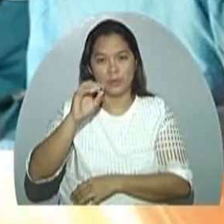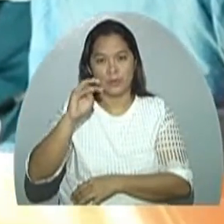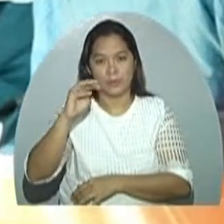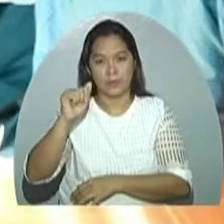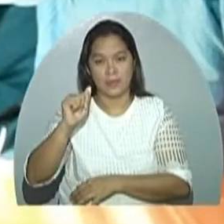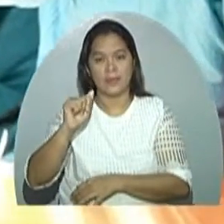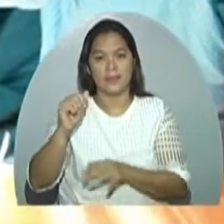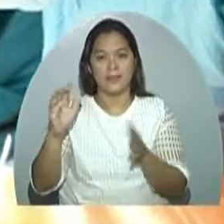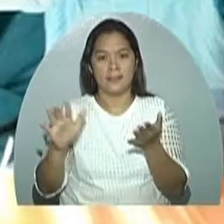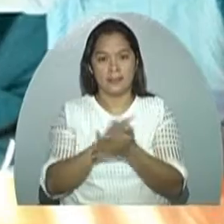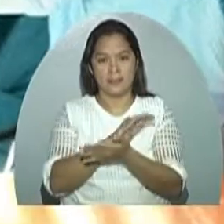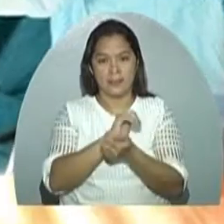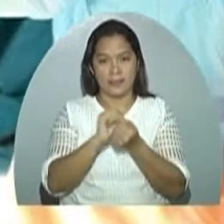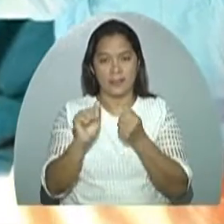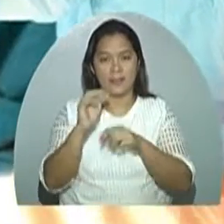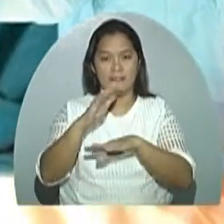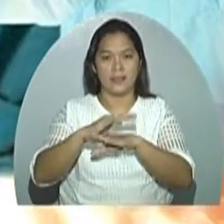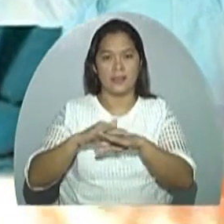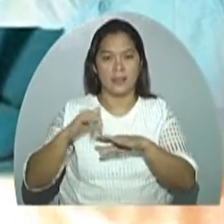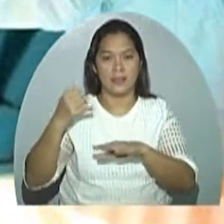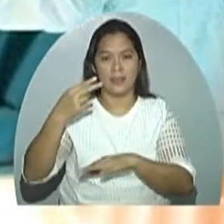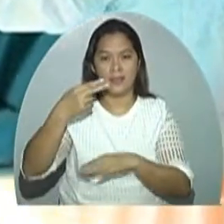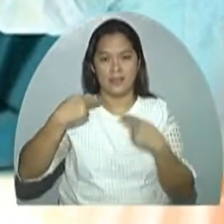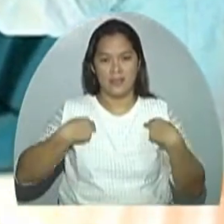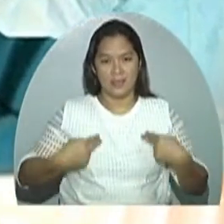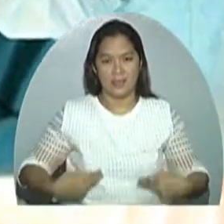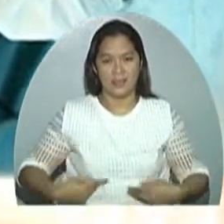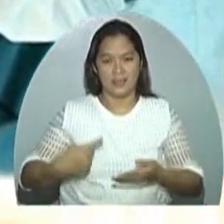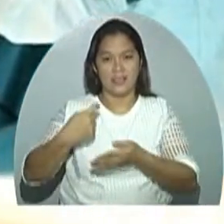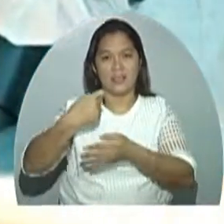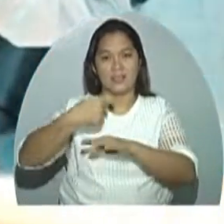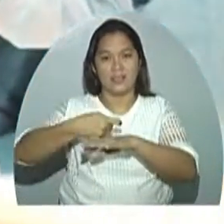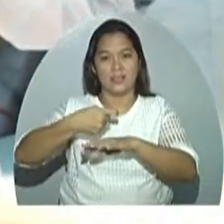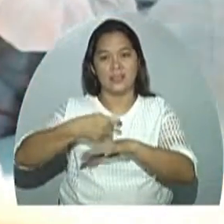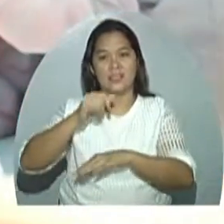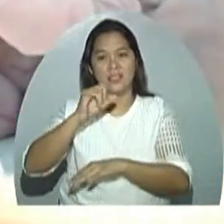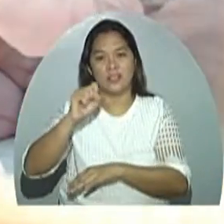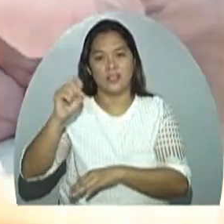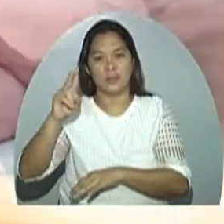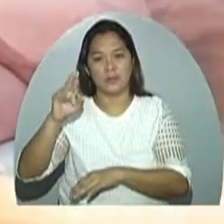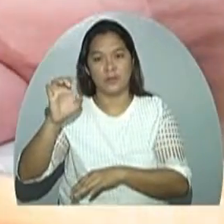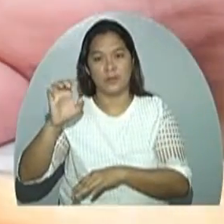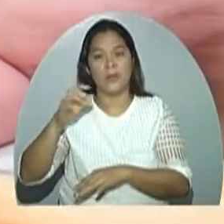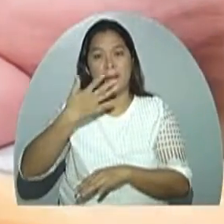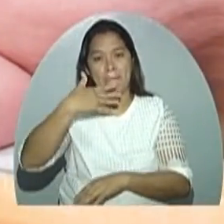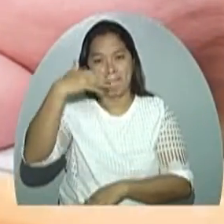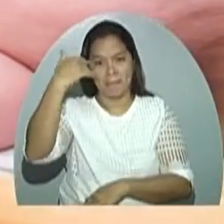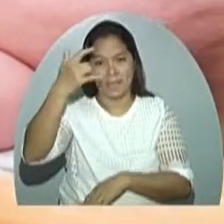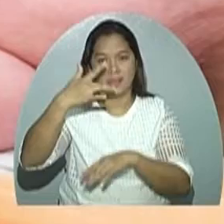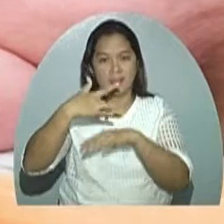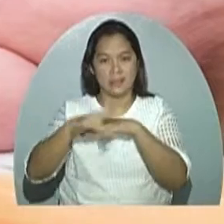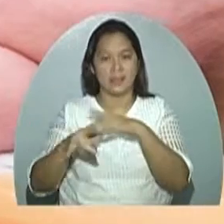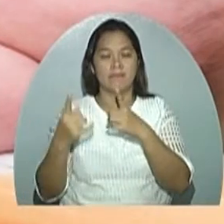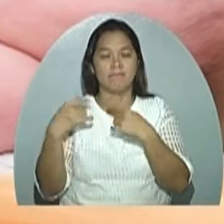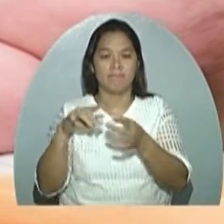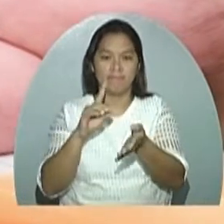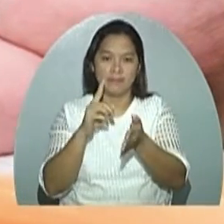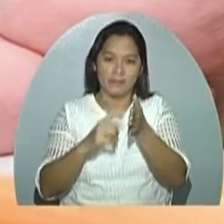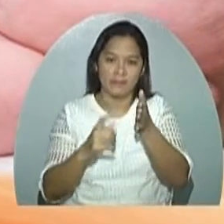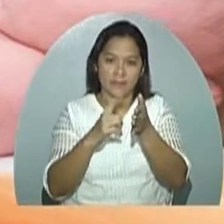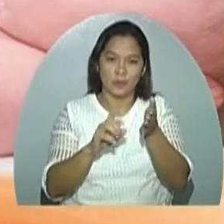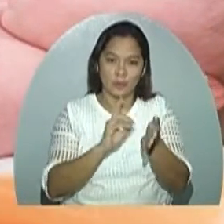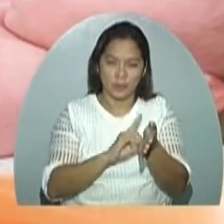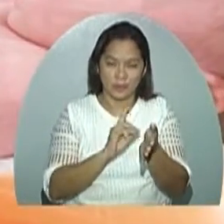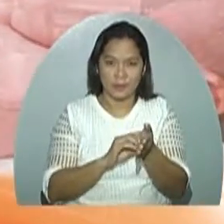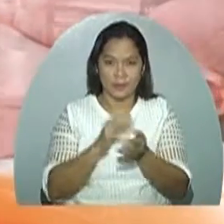hemangioma ay sumisira sa tinatawag na healthy tissues. Mas mainam na agad magpakonsulta